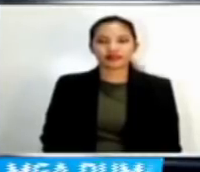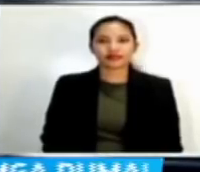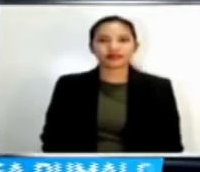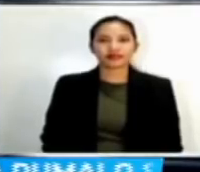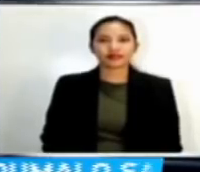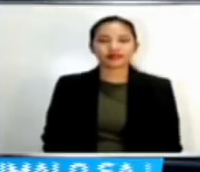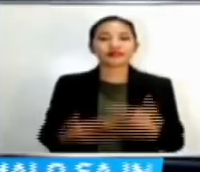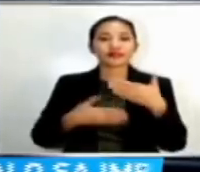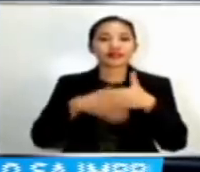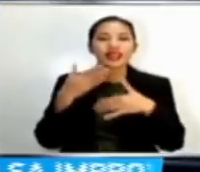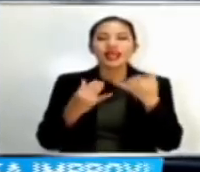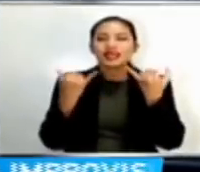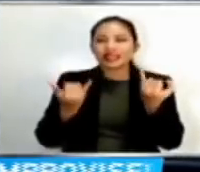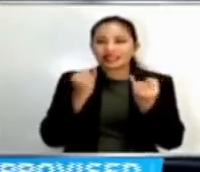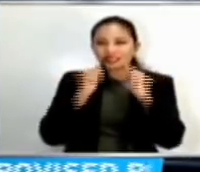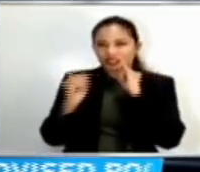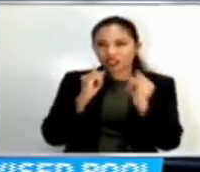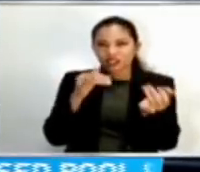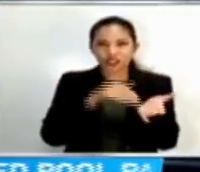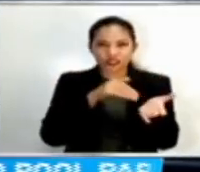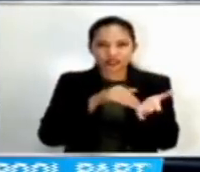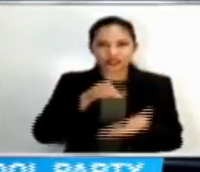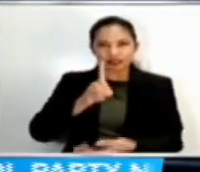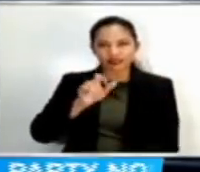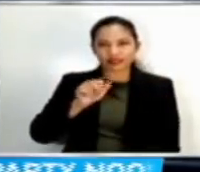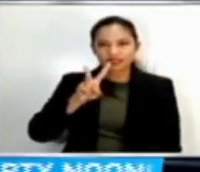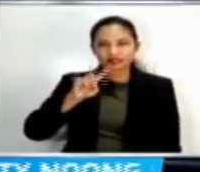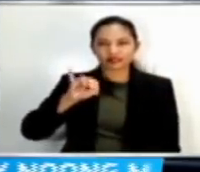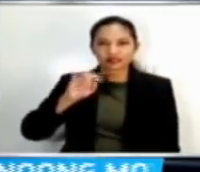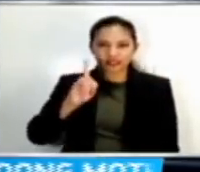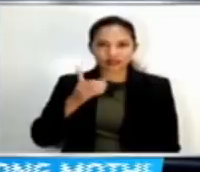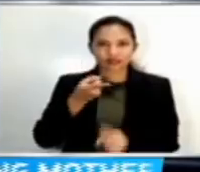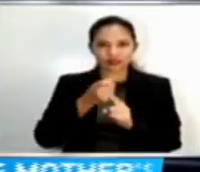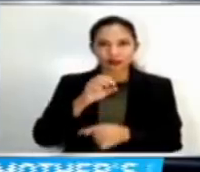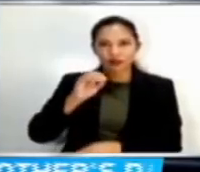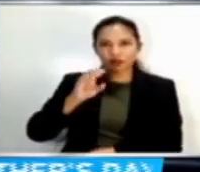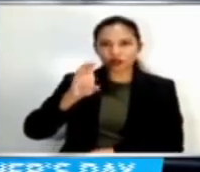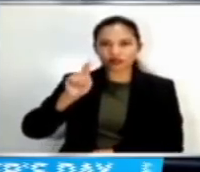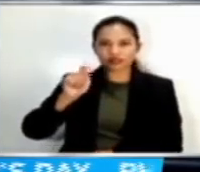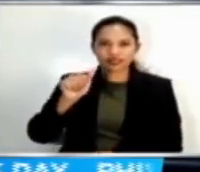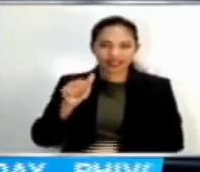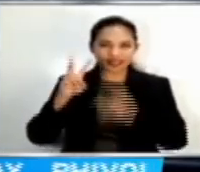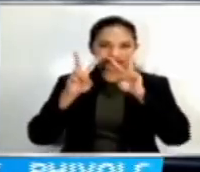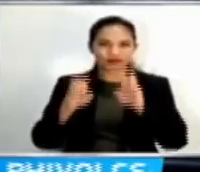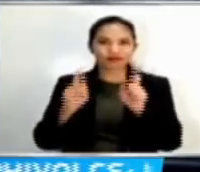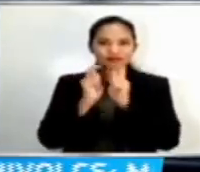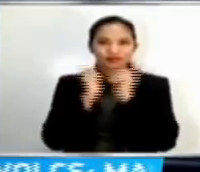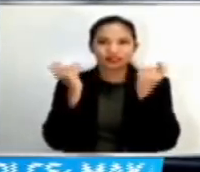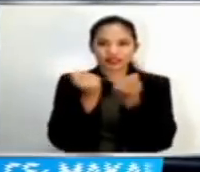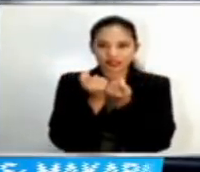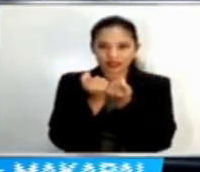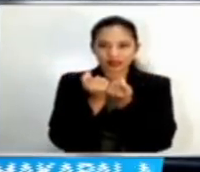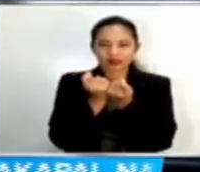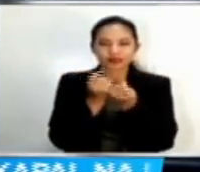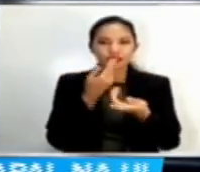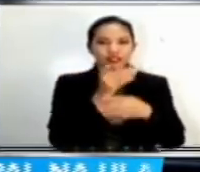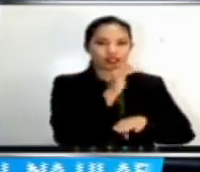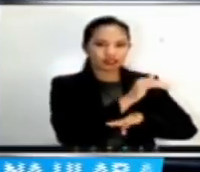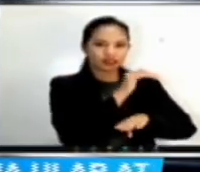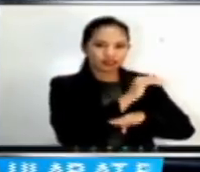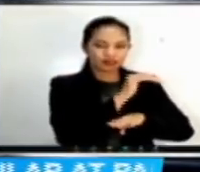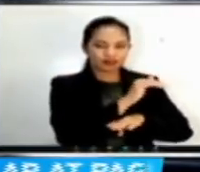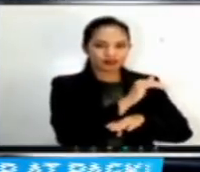Makakapanayan po natin ngayon si Dr. Guido David ng Octa Research Team. Magandang tanghali po, Dr. David. Si Raffy Tima po ito, kasama po ang aking partner na si